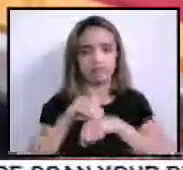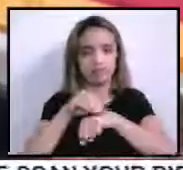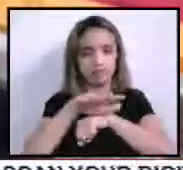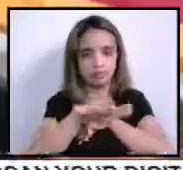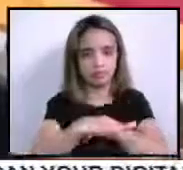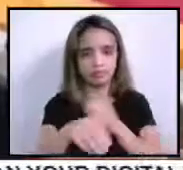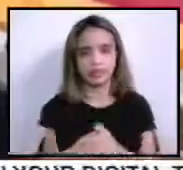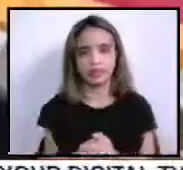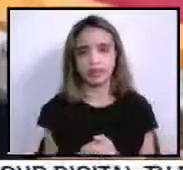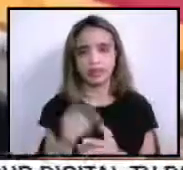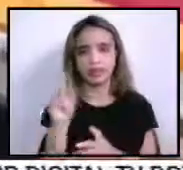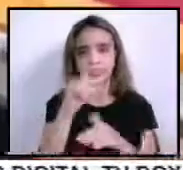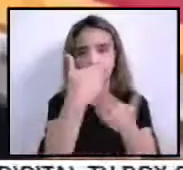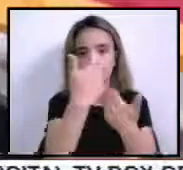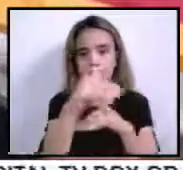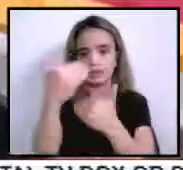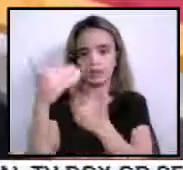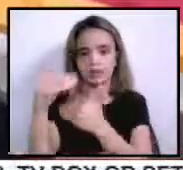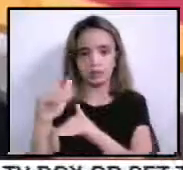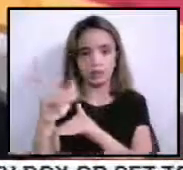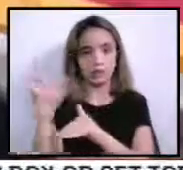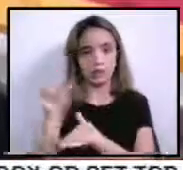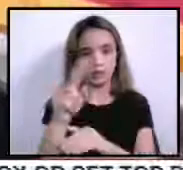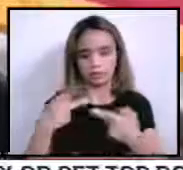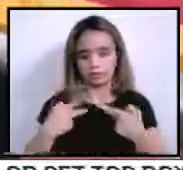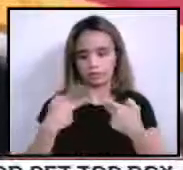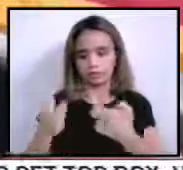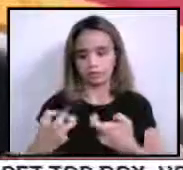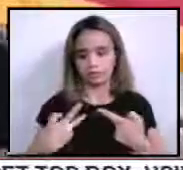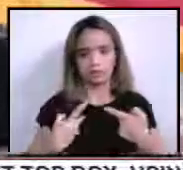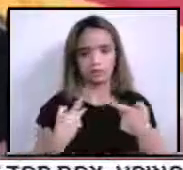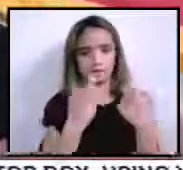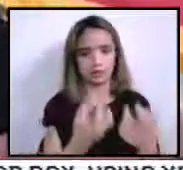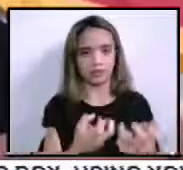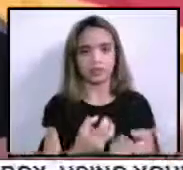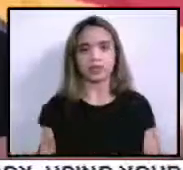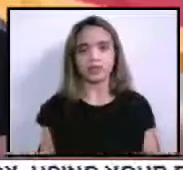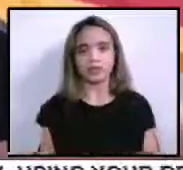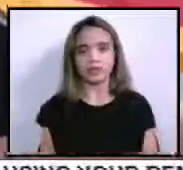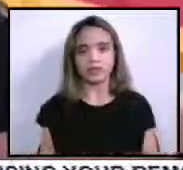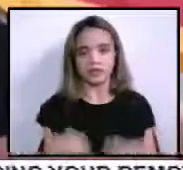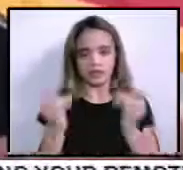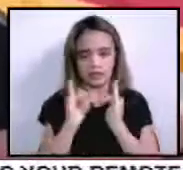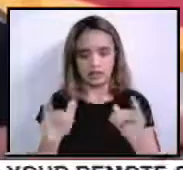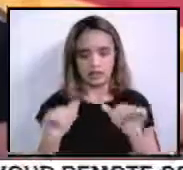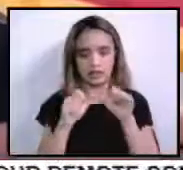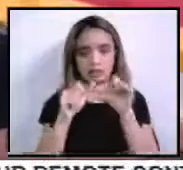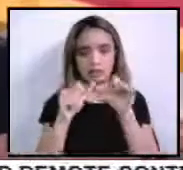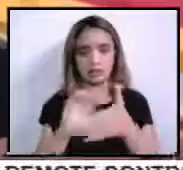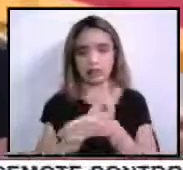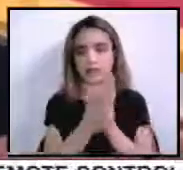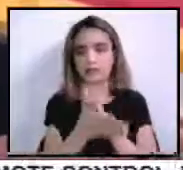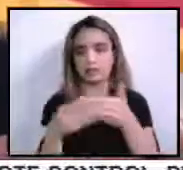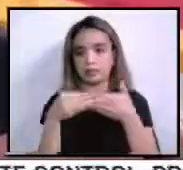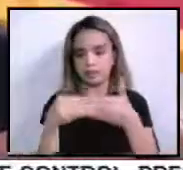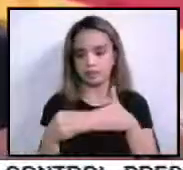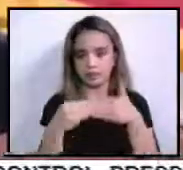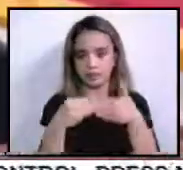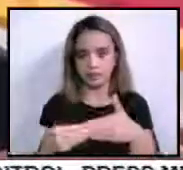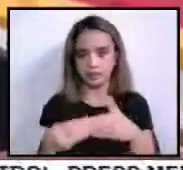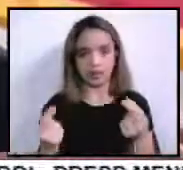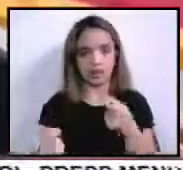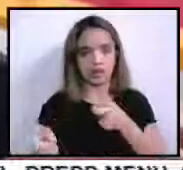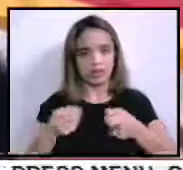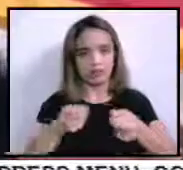local transmissions. We will remain relentless to containing the spread of the virus as